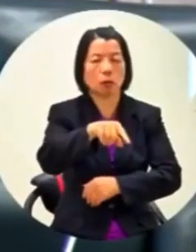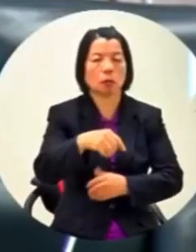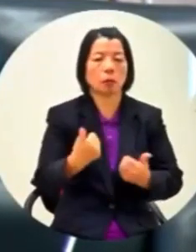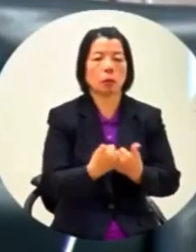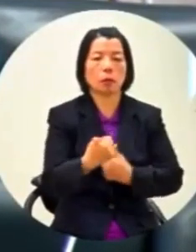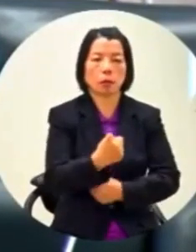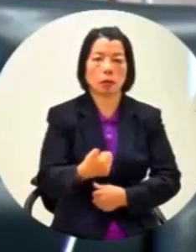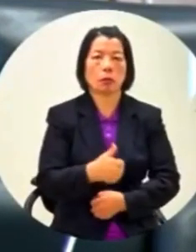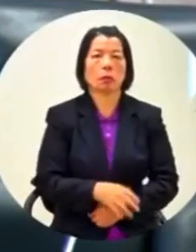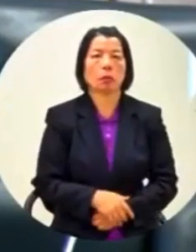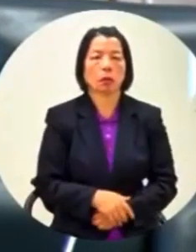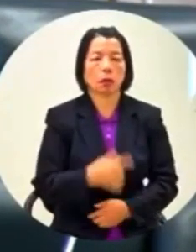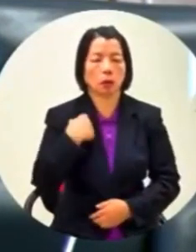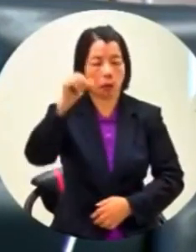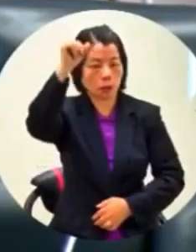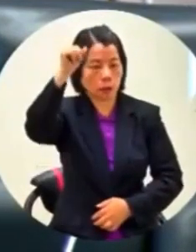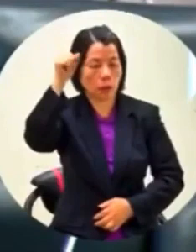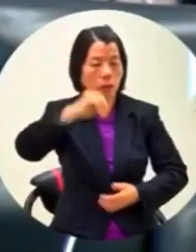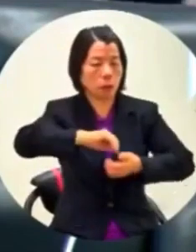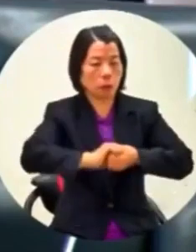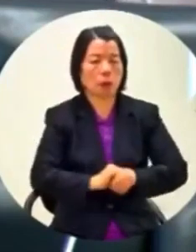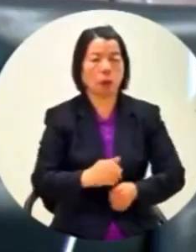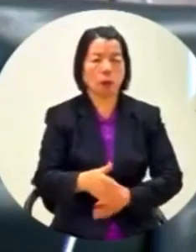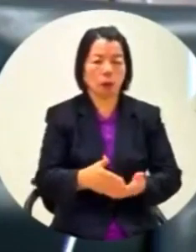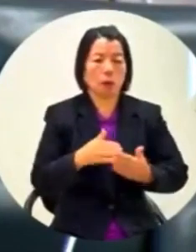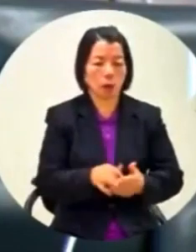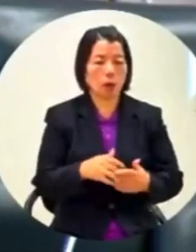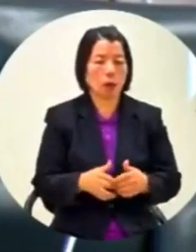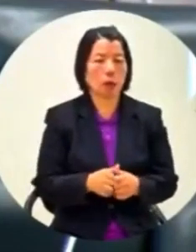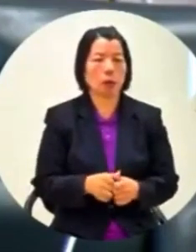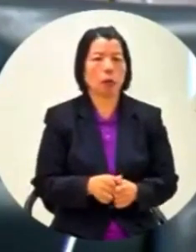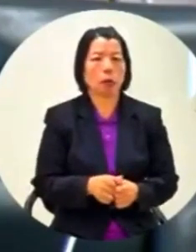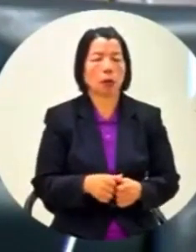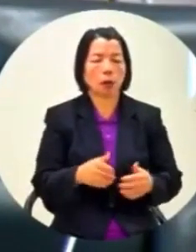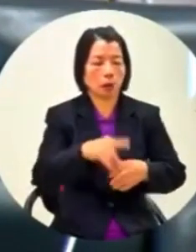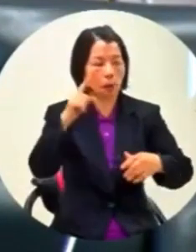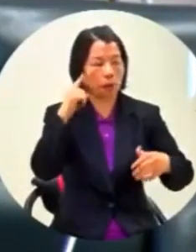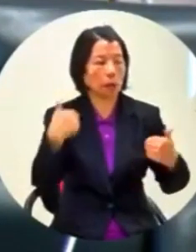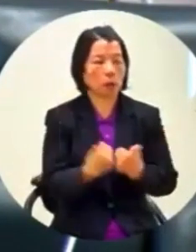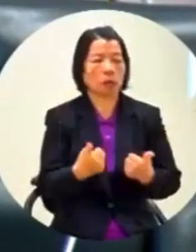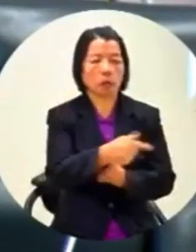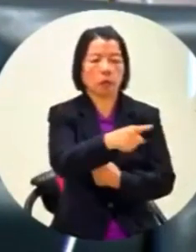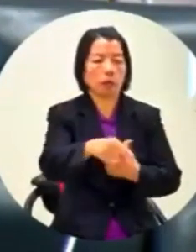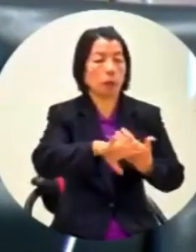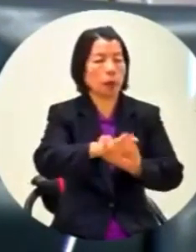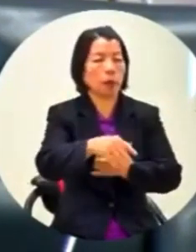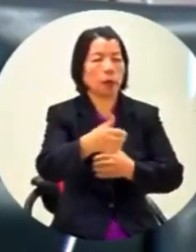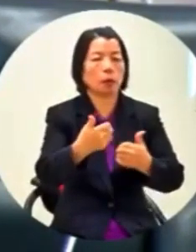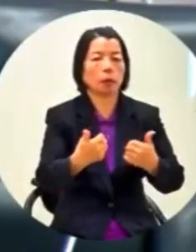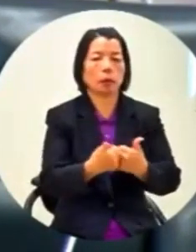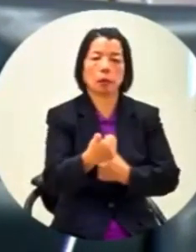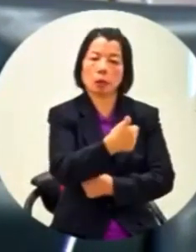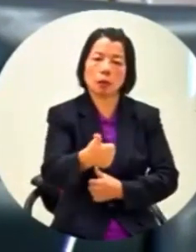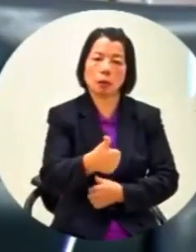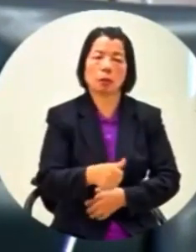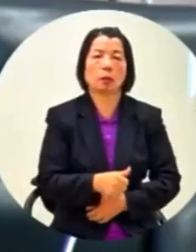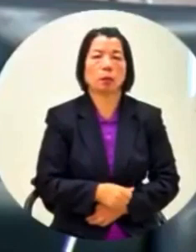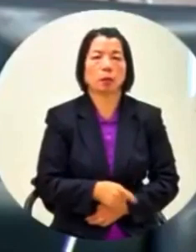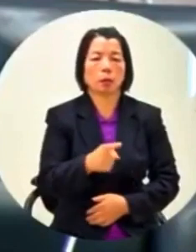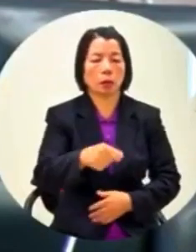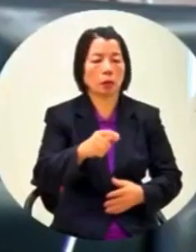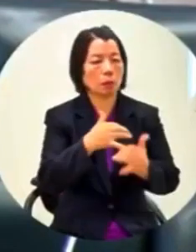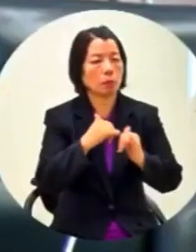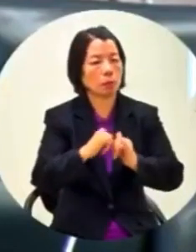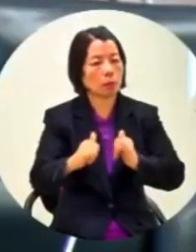然后表决要否决其他议员个人质询的权利，我不太知道这到底是什么样的一个民主政